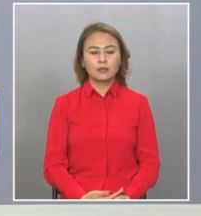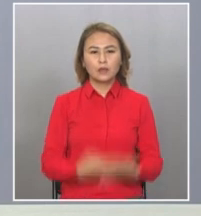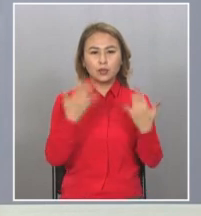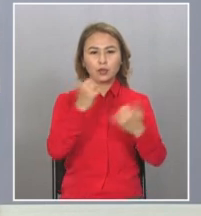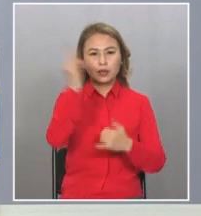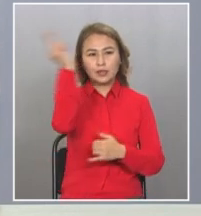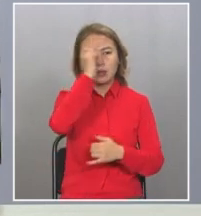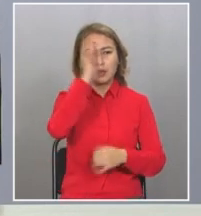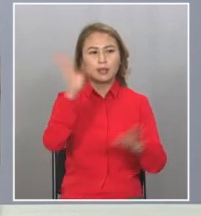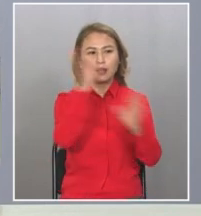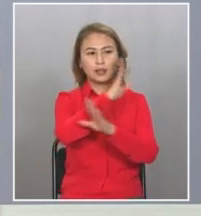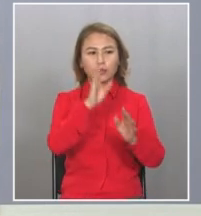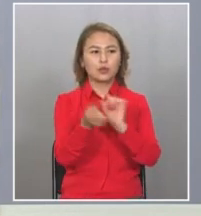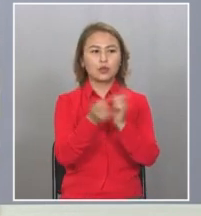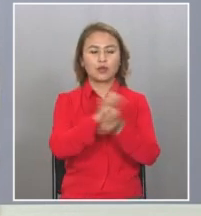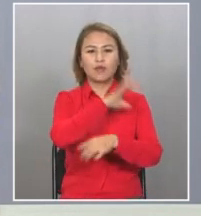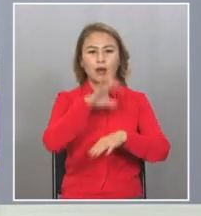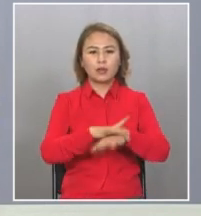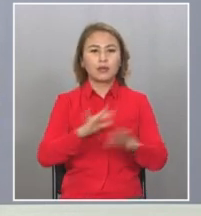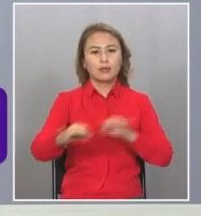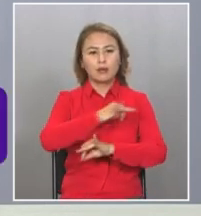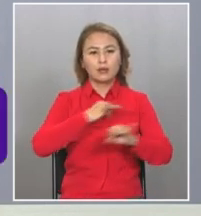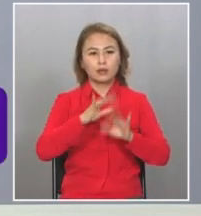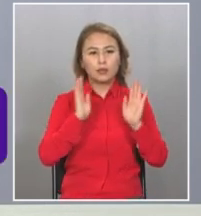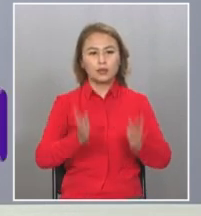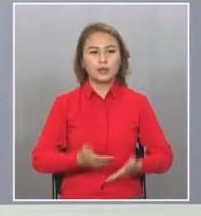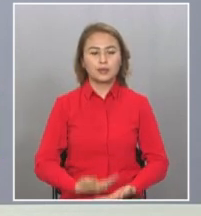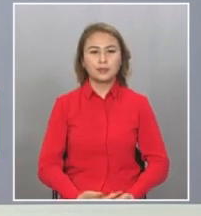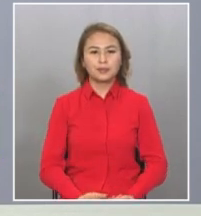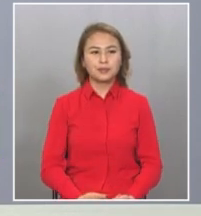Бүгінгі сабақта климат түзуші факторларды талдаймыз.